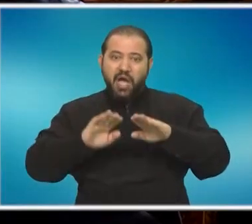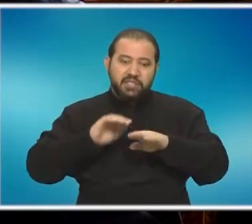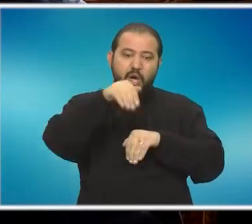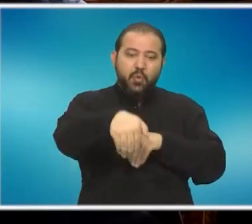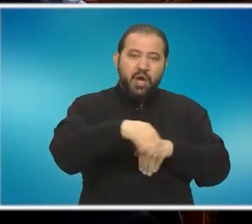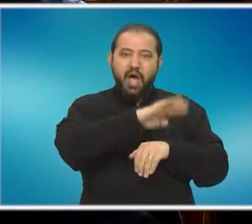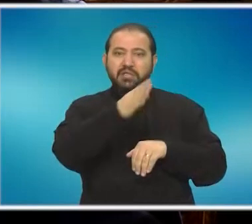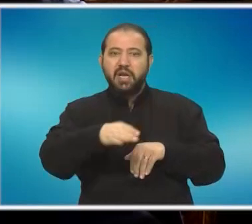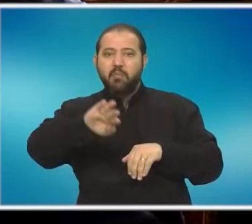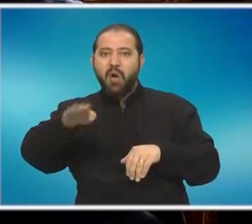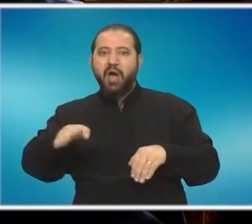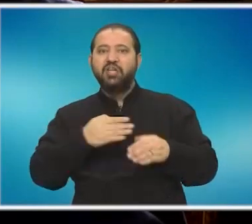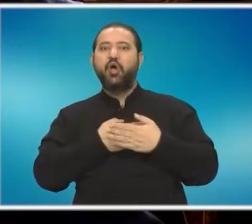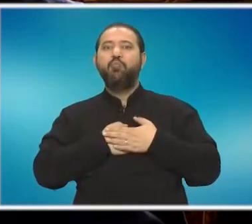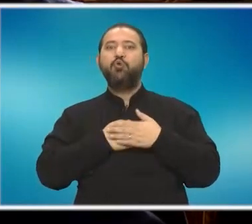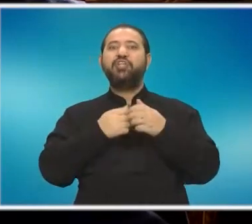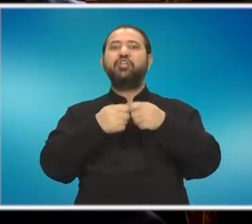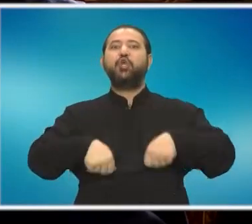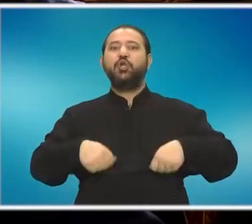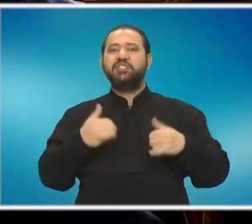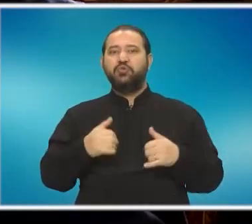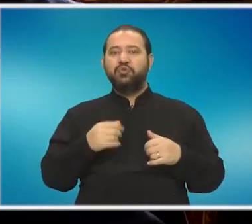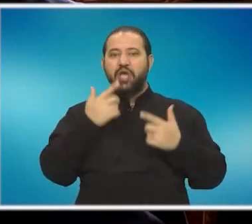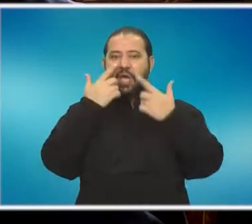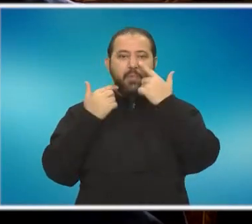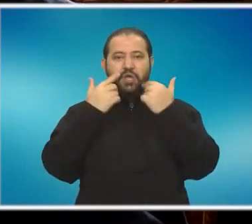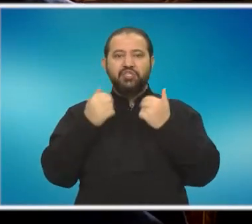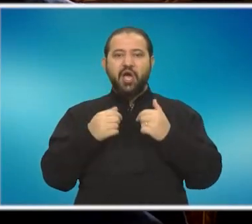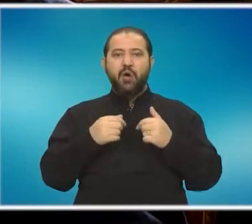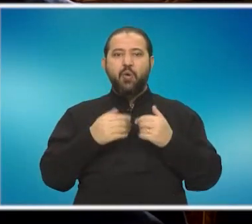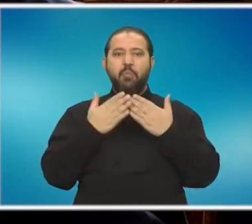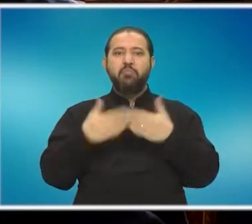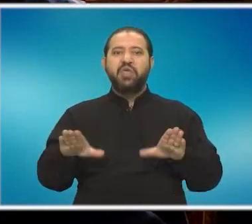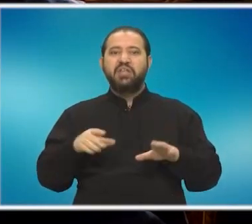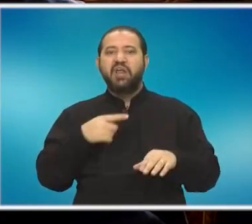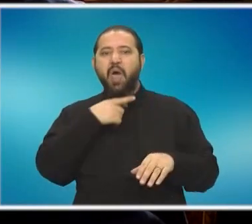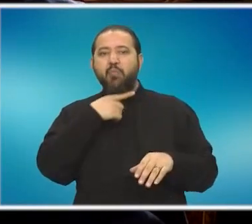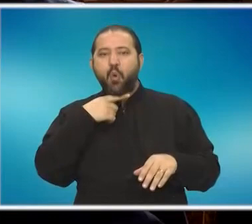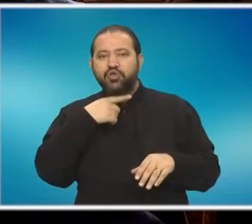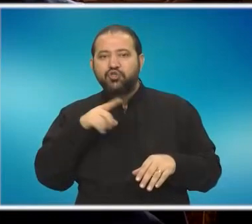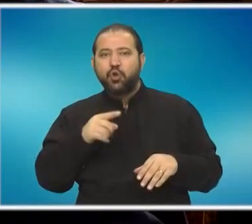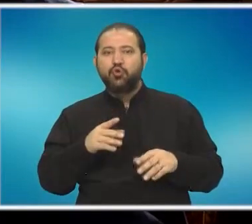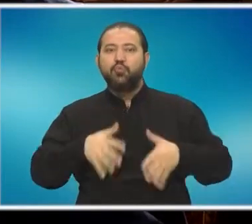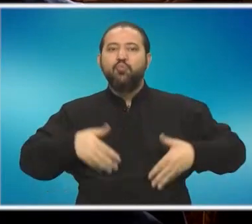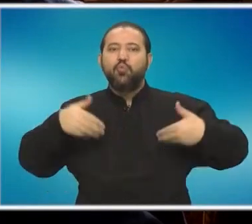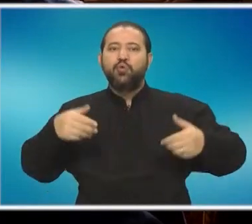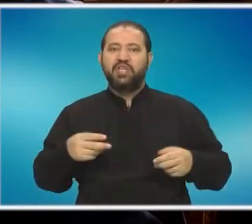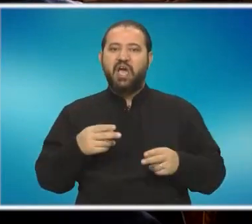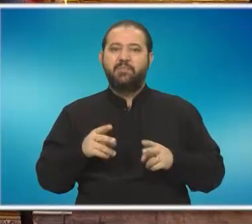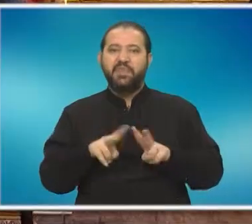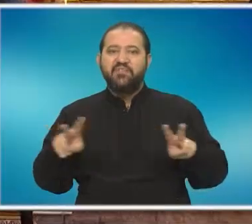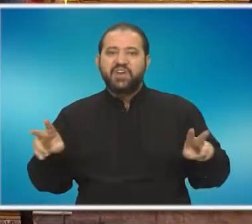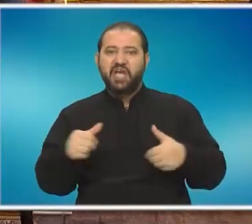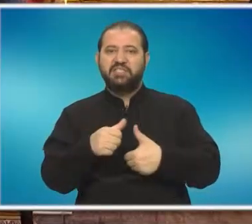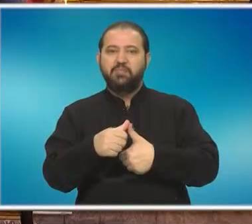Acesta este cel care, prototipul omului care nu a înțeles pe Hristos și nu a înțeles Evanghelia. Și nu